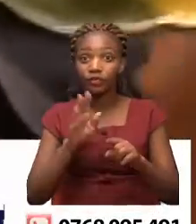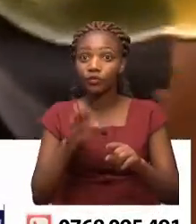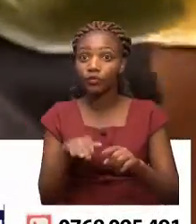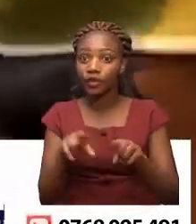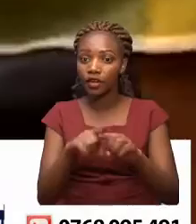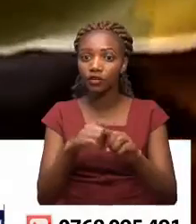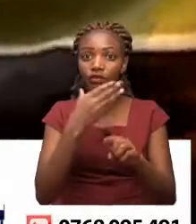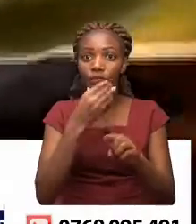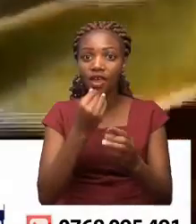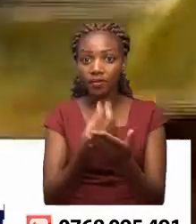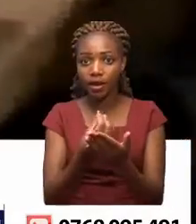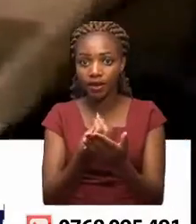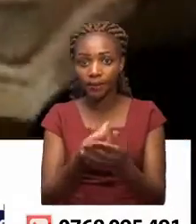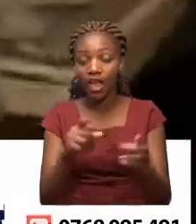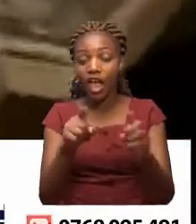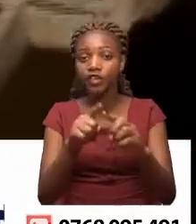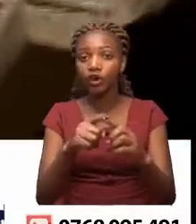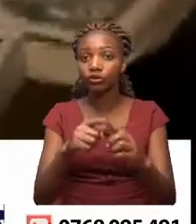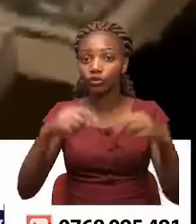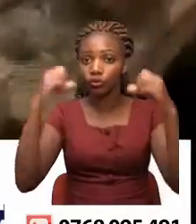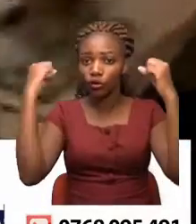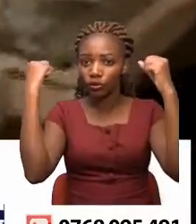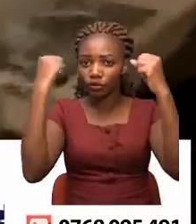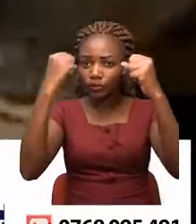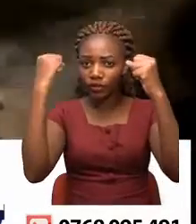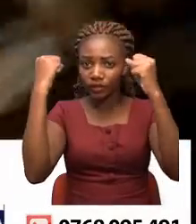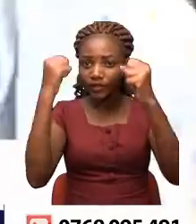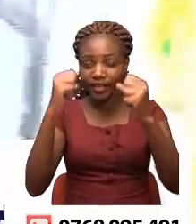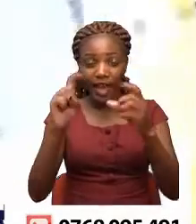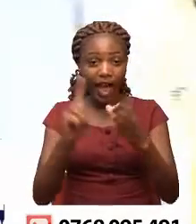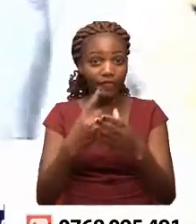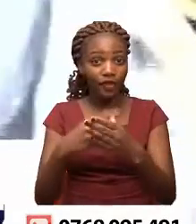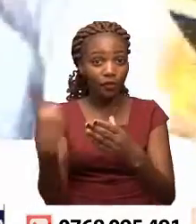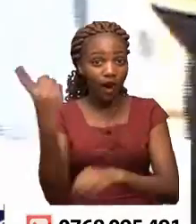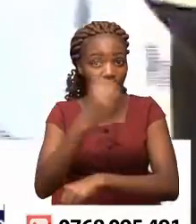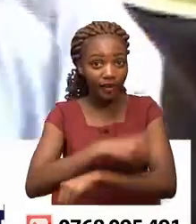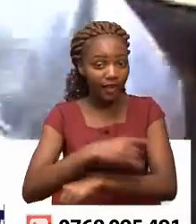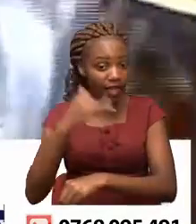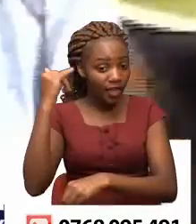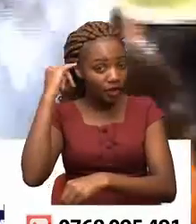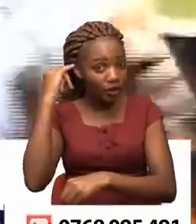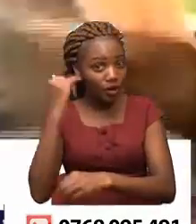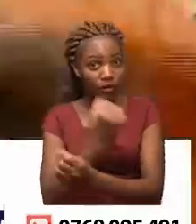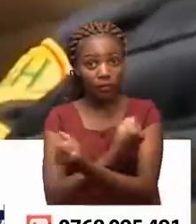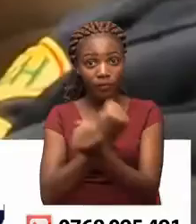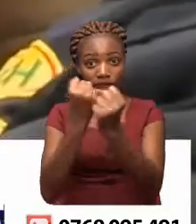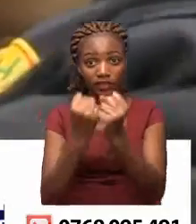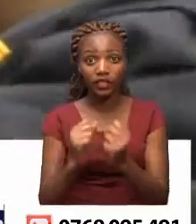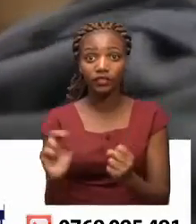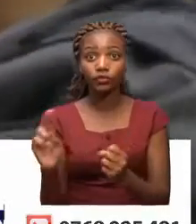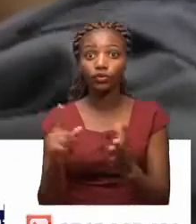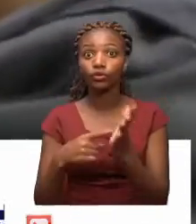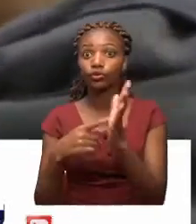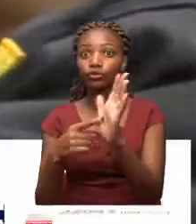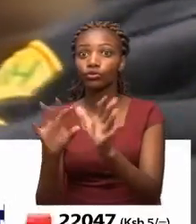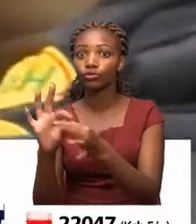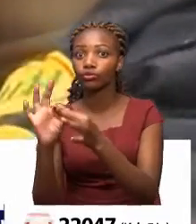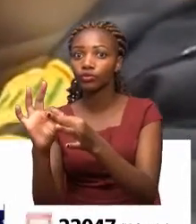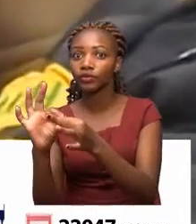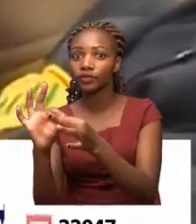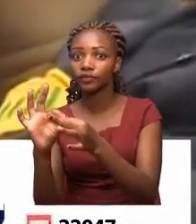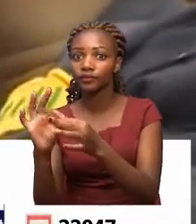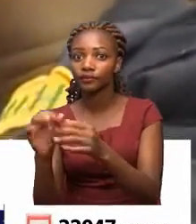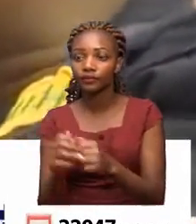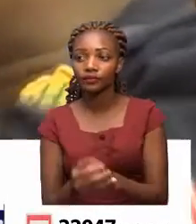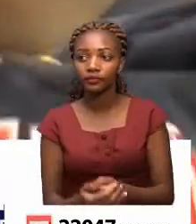alija katika maam na hata siku moja alia rais simu konyha umoja wake na wana